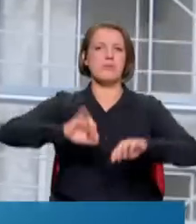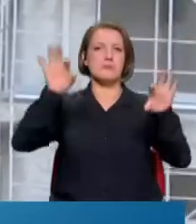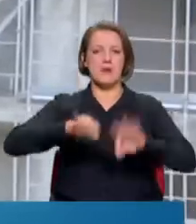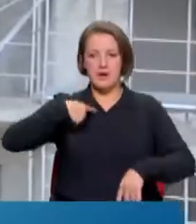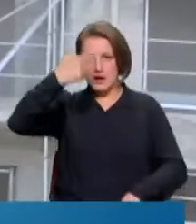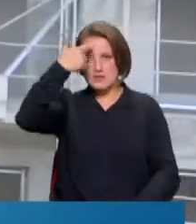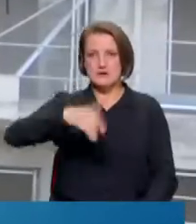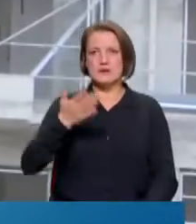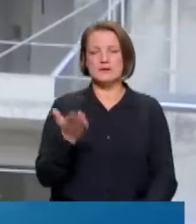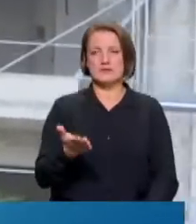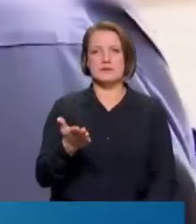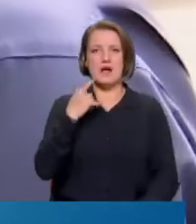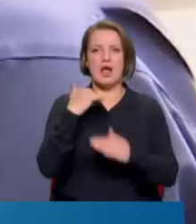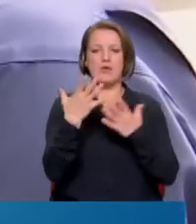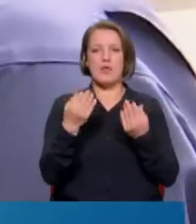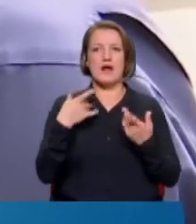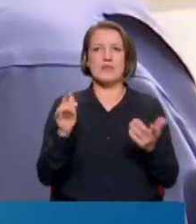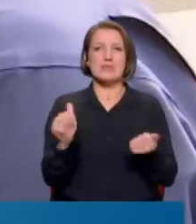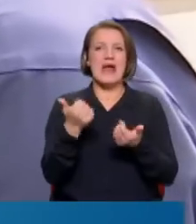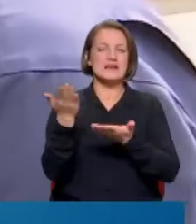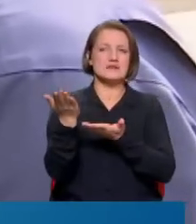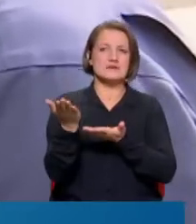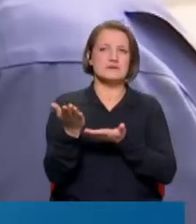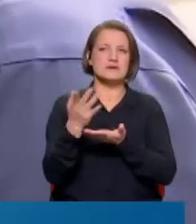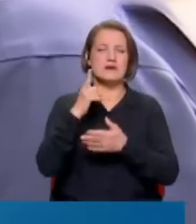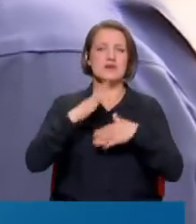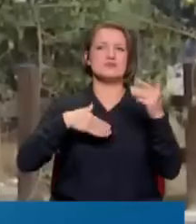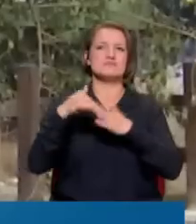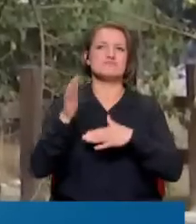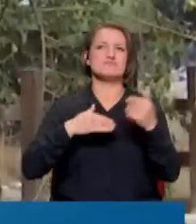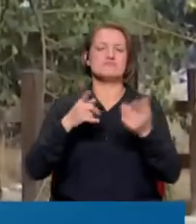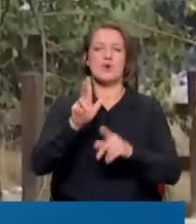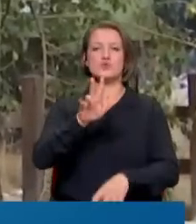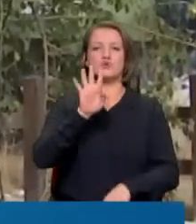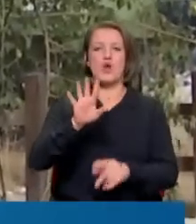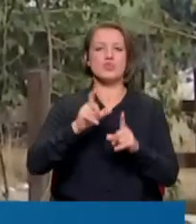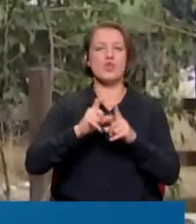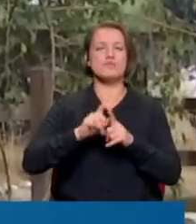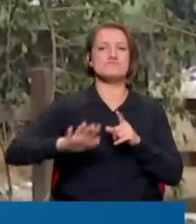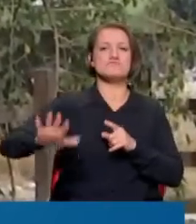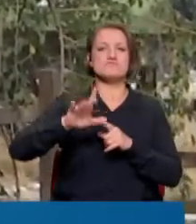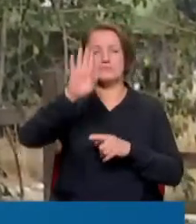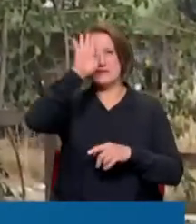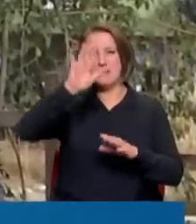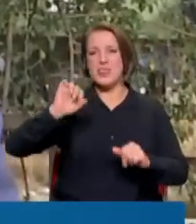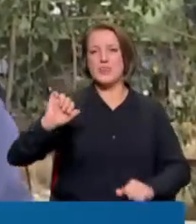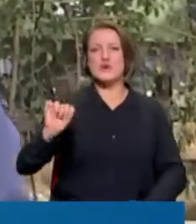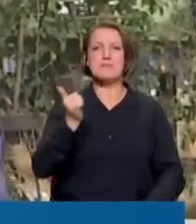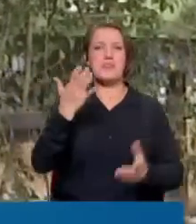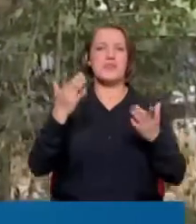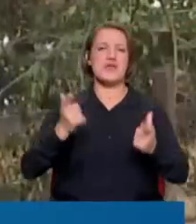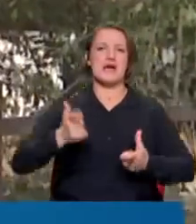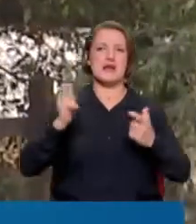zaten buranın yer şey olarak halk olarak değerli bir ama değerlendirmeleri İnşaat söktü yatırdılar 34 dönümlük arazi İstanbul'un en kıymetli